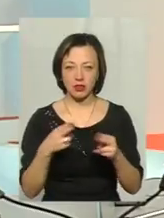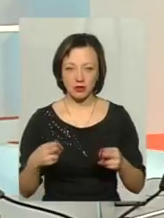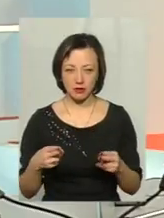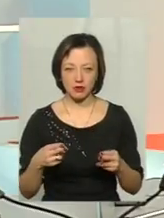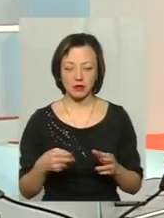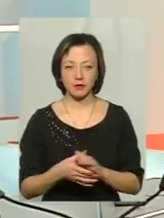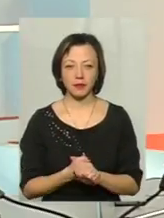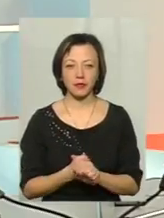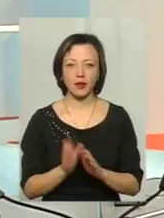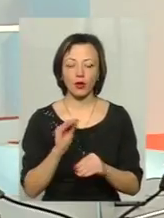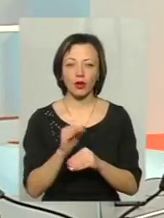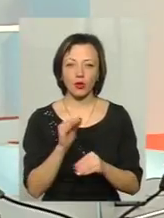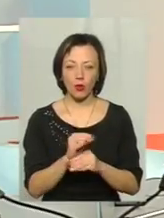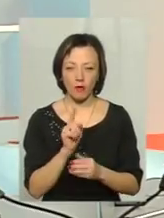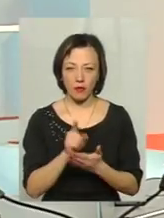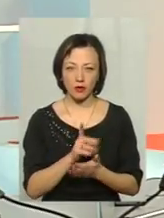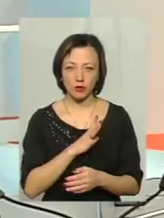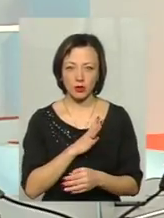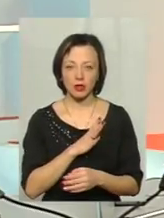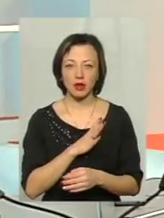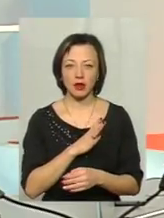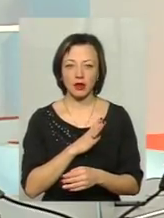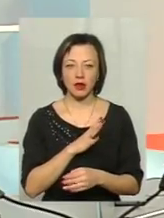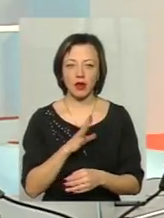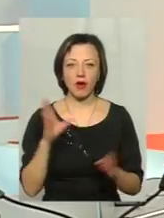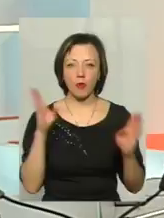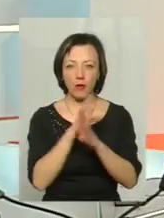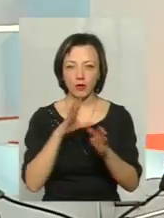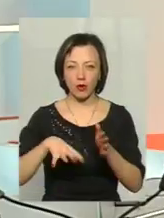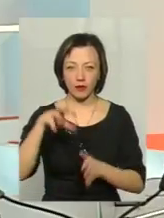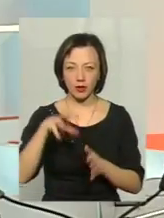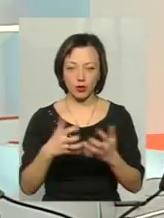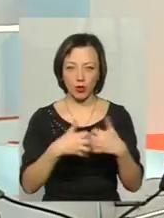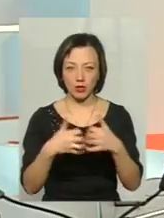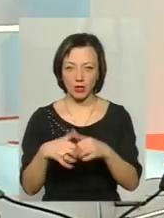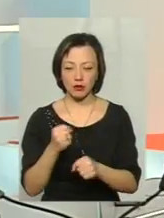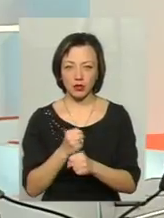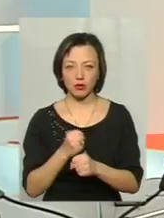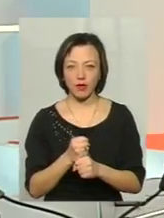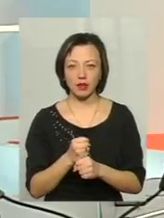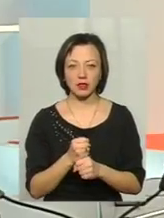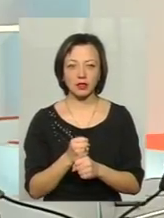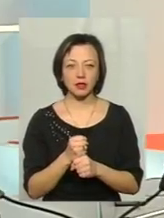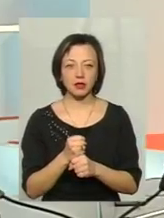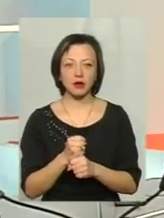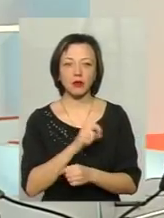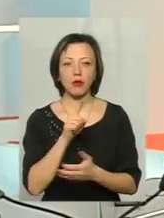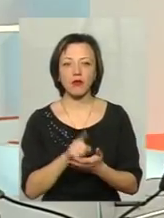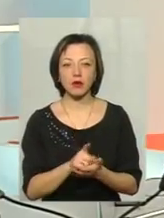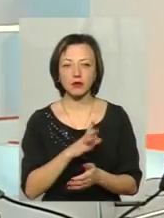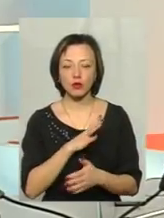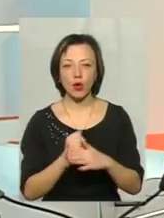електроживлення додаткове, повинно бути фільтровентиляційне оснащення працювати, повинен